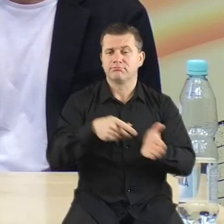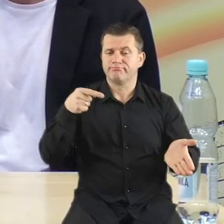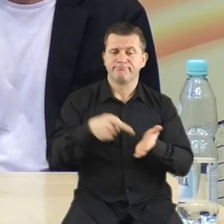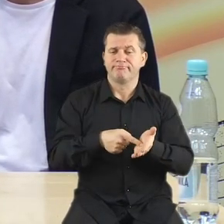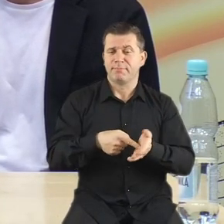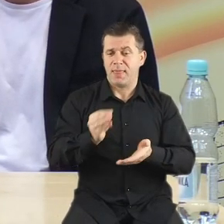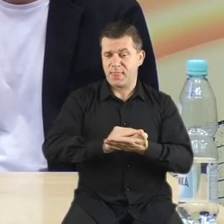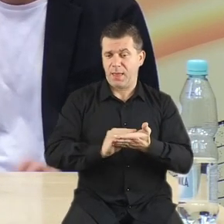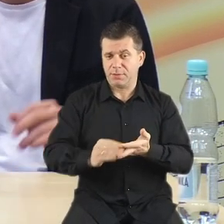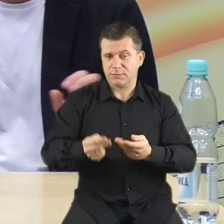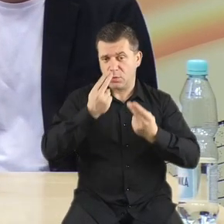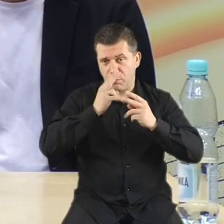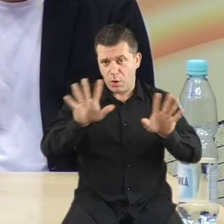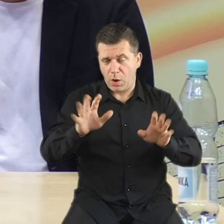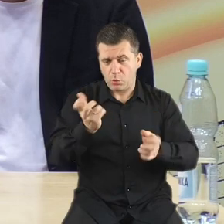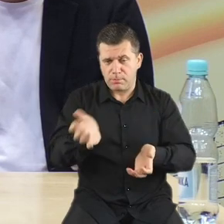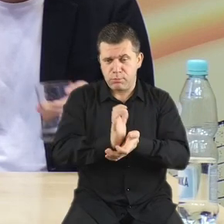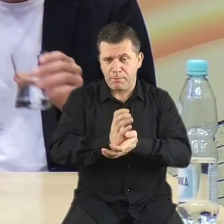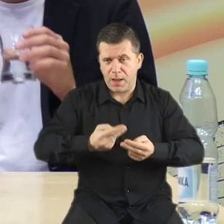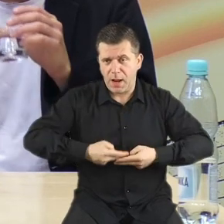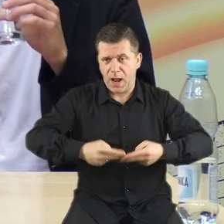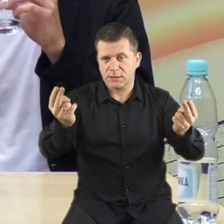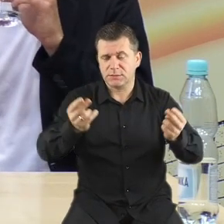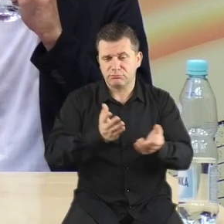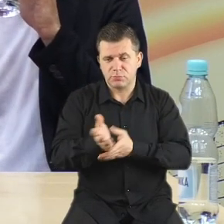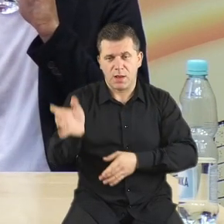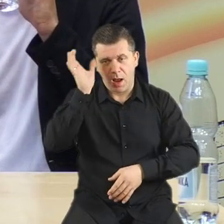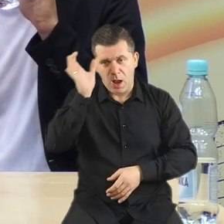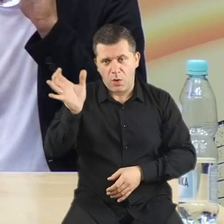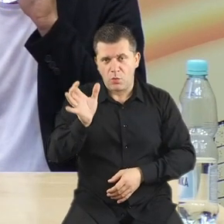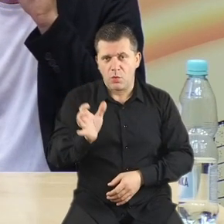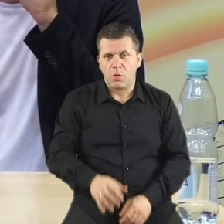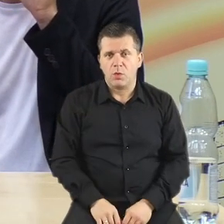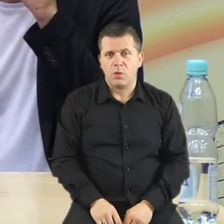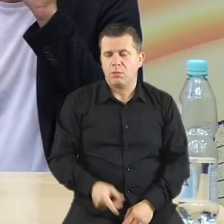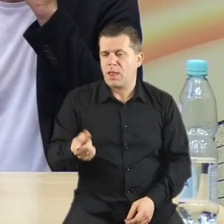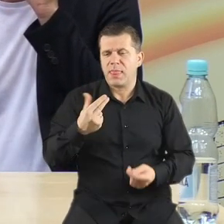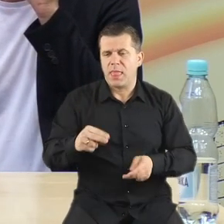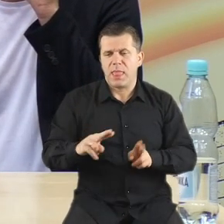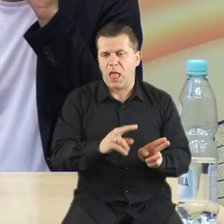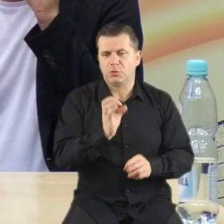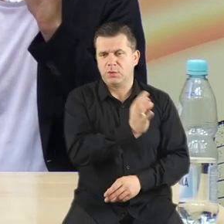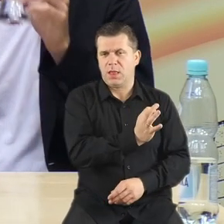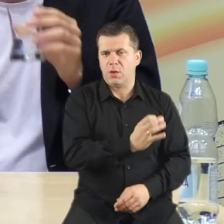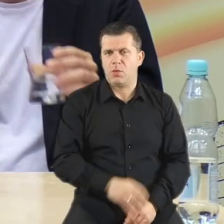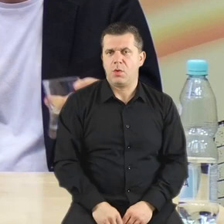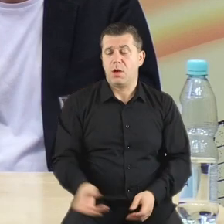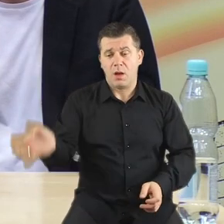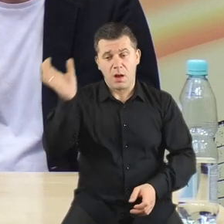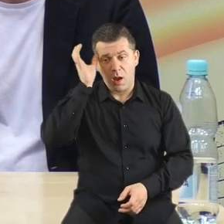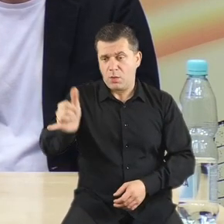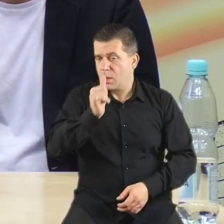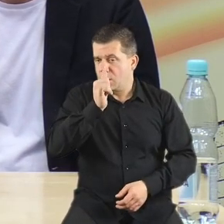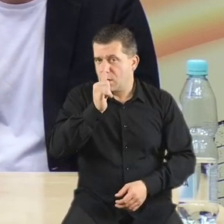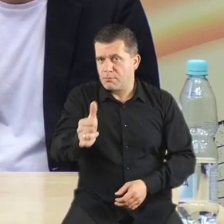momencie napisania, ukazania się, już opublikowania przez autora, nie należy już jak gdyby do niego. Autor jak